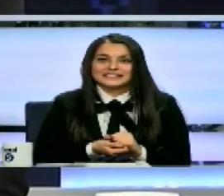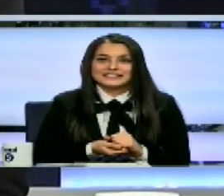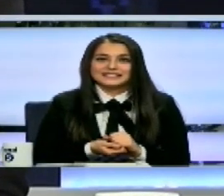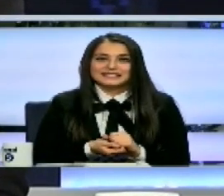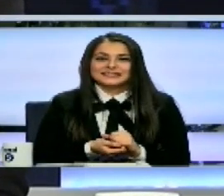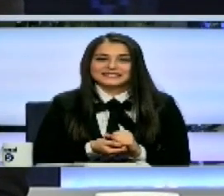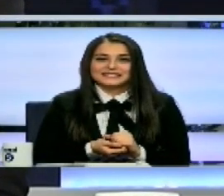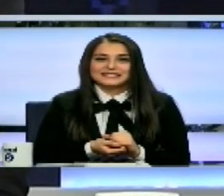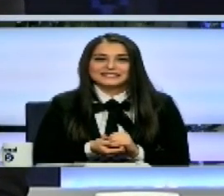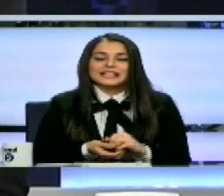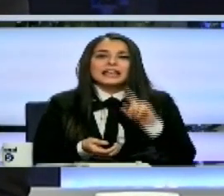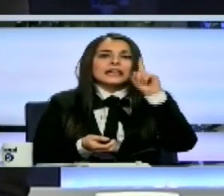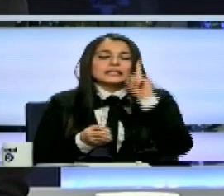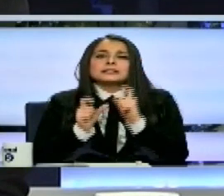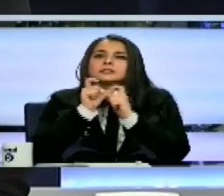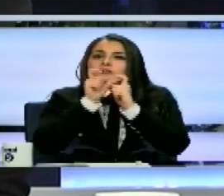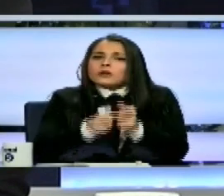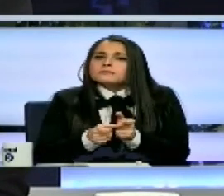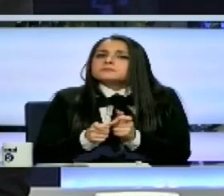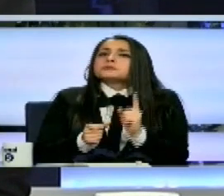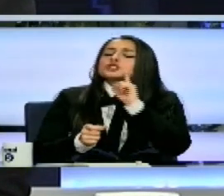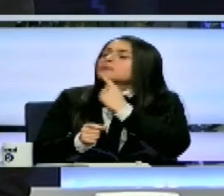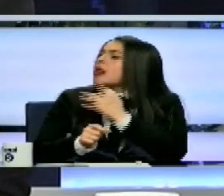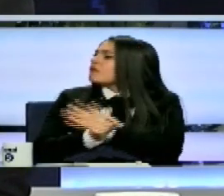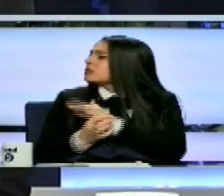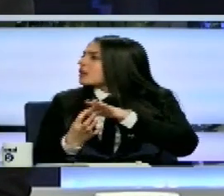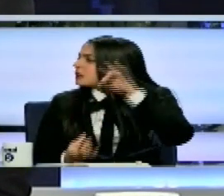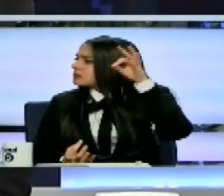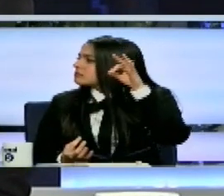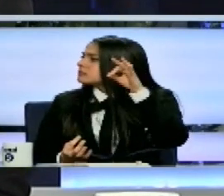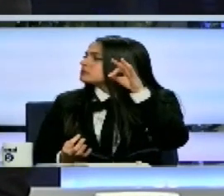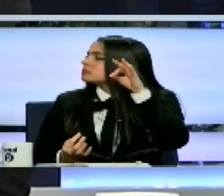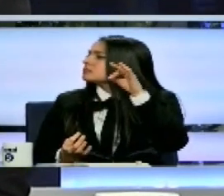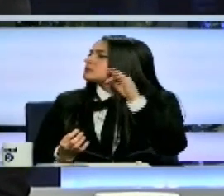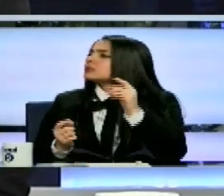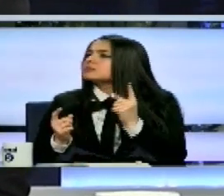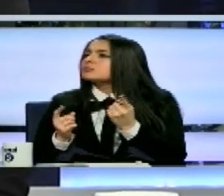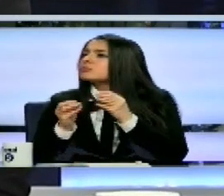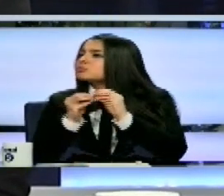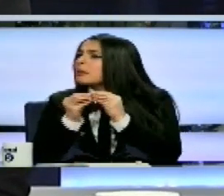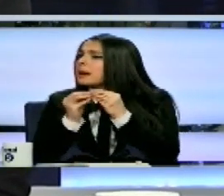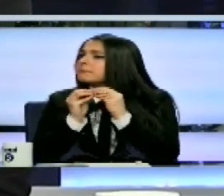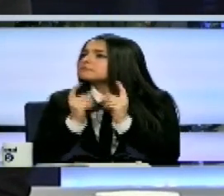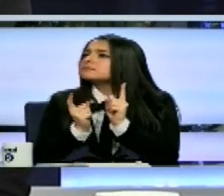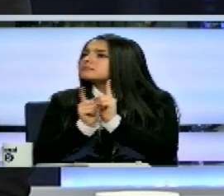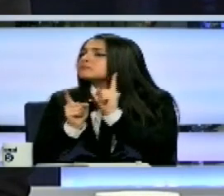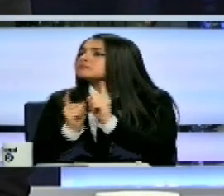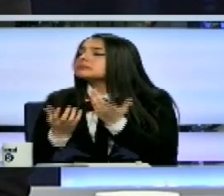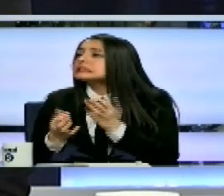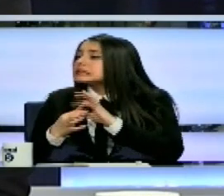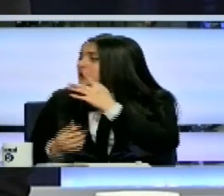istiyorum. Önce işitme engelli vatandaşların karşılaştığı önemli sorunlar nedir? Çelik bunu en iyi